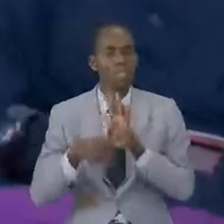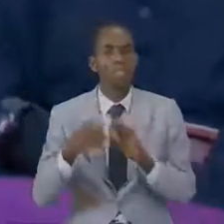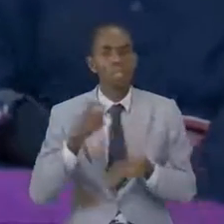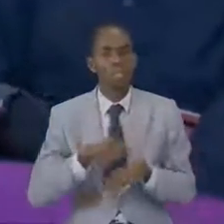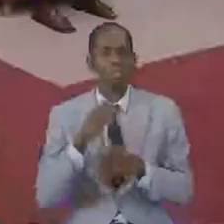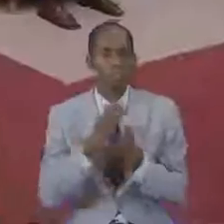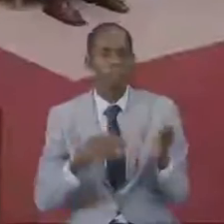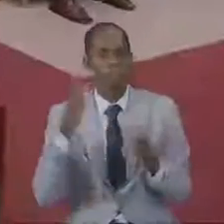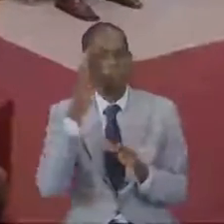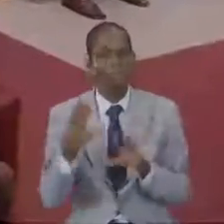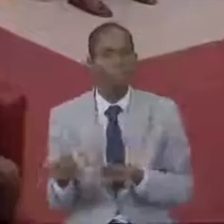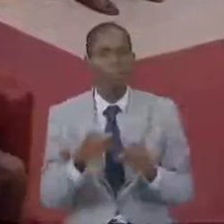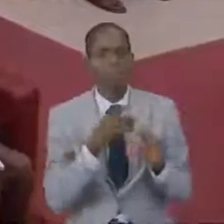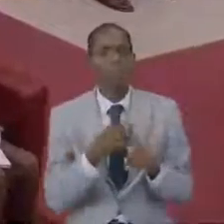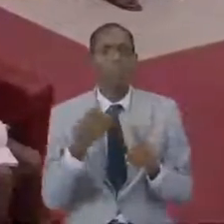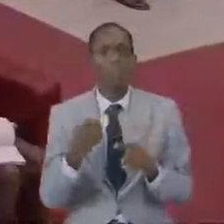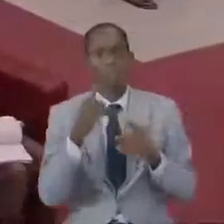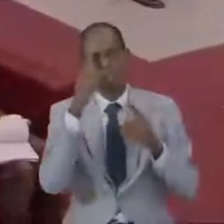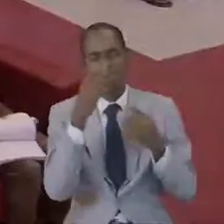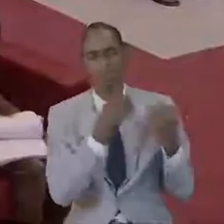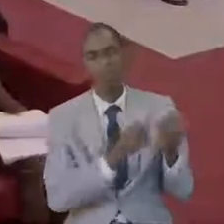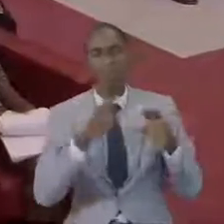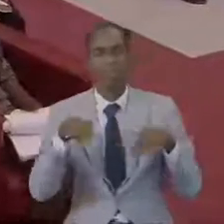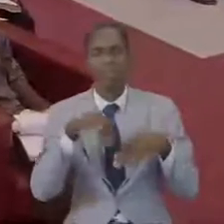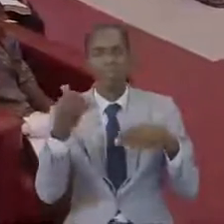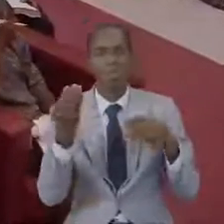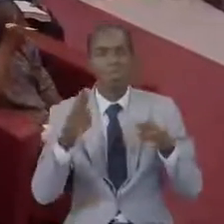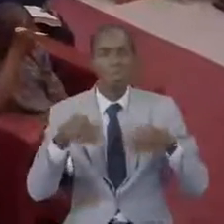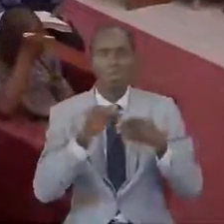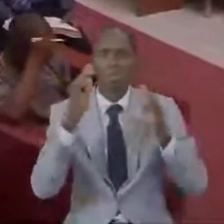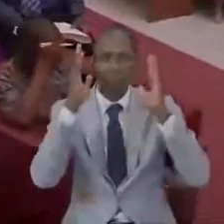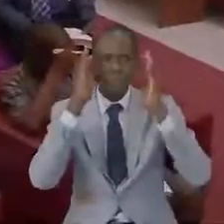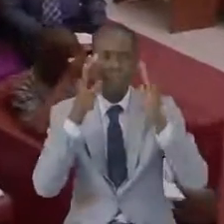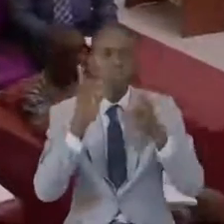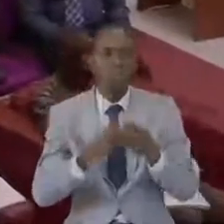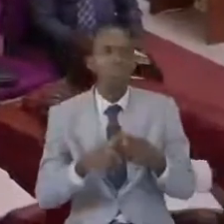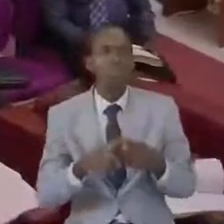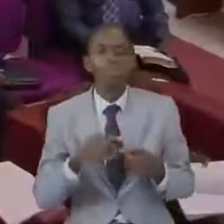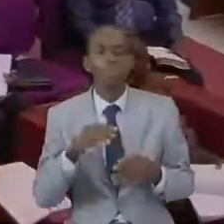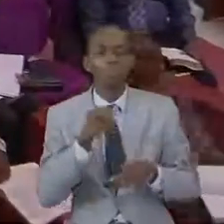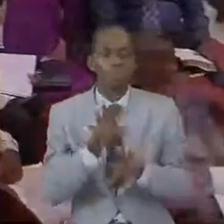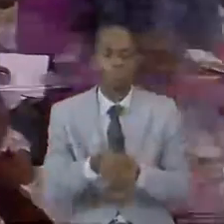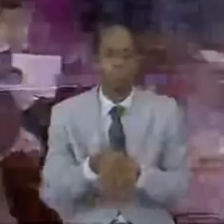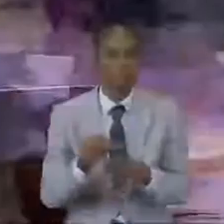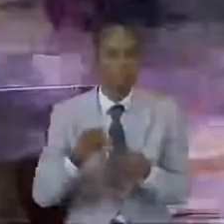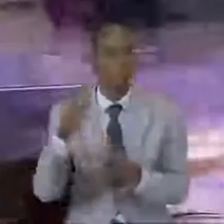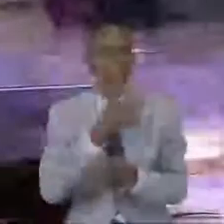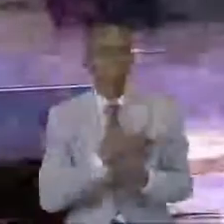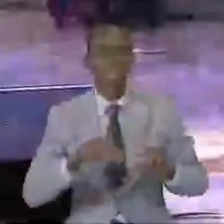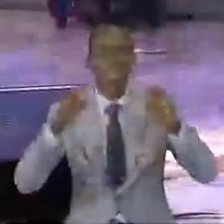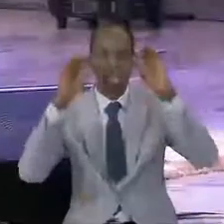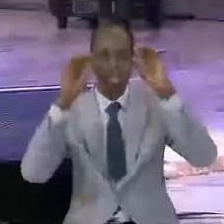s'attacher pour s'attacher à des esprits séducteurs et à des doctrines de démon